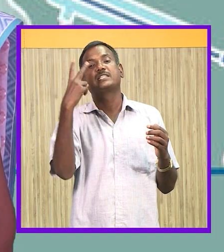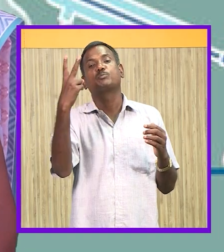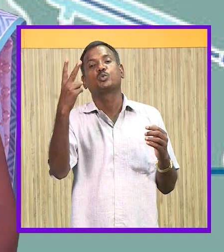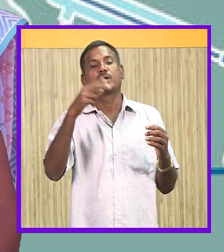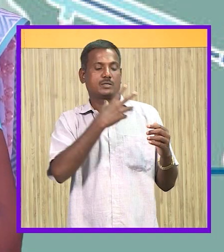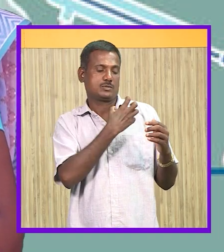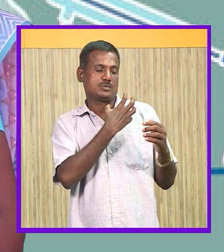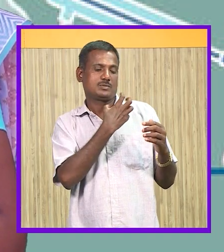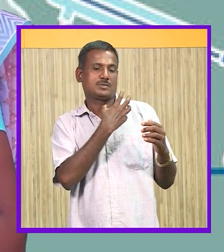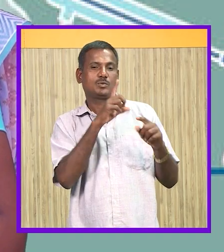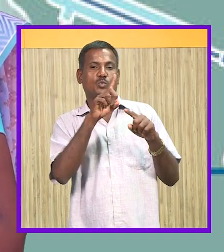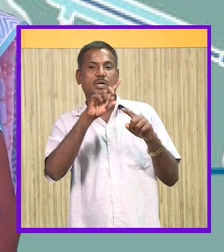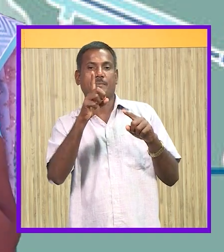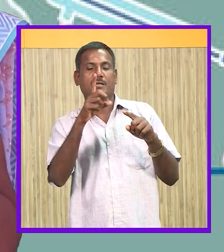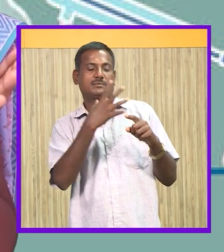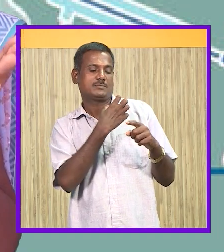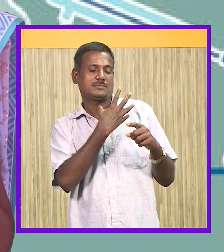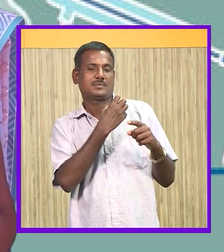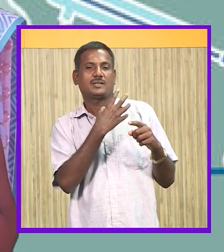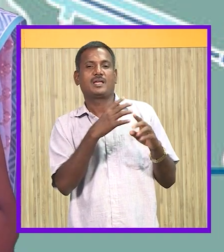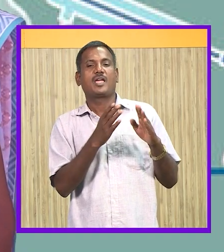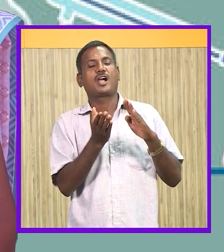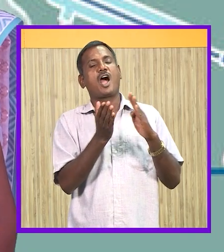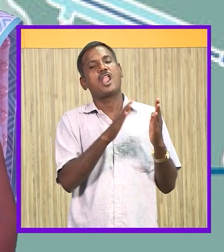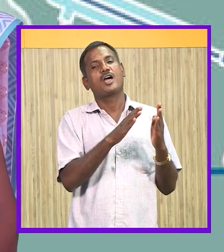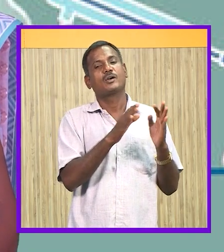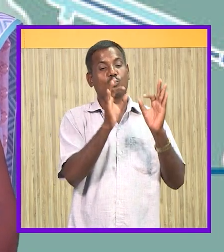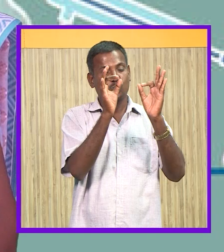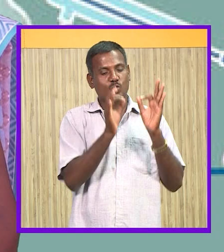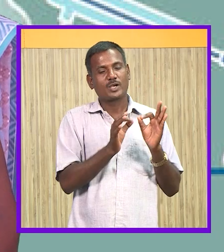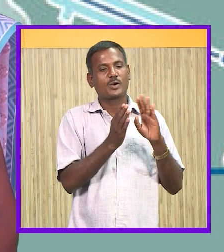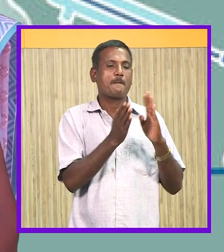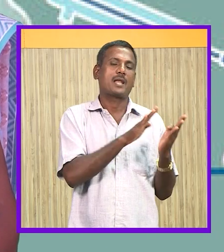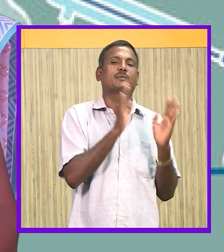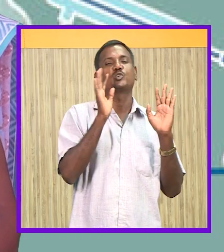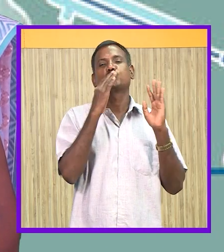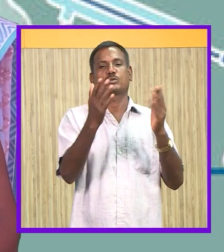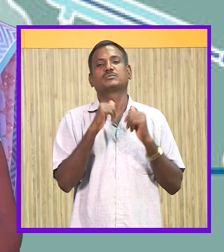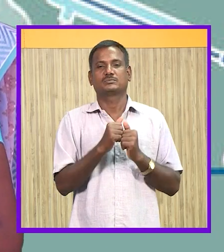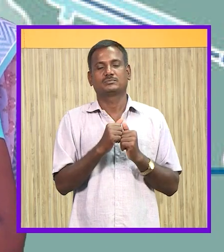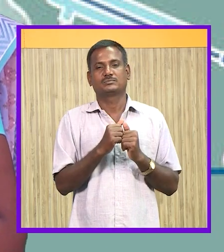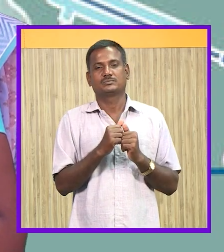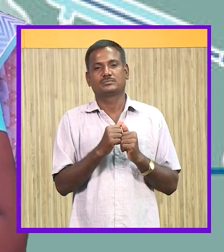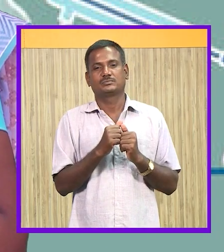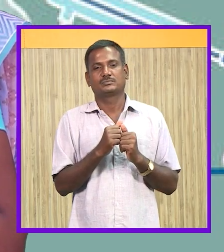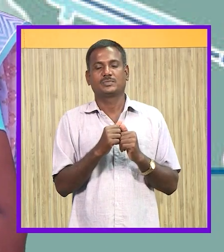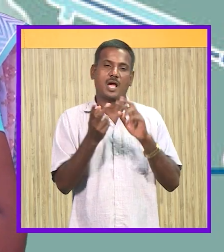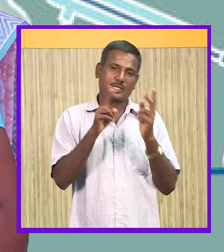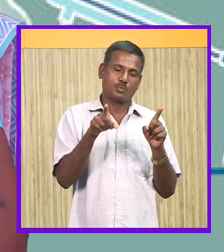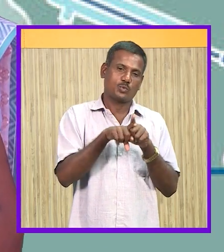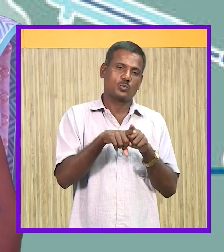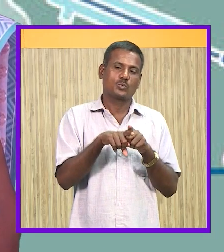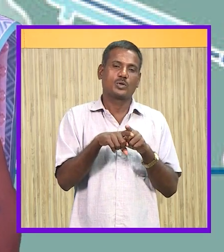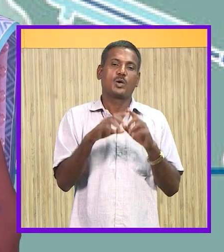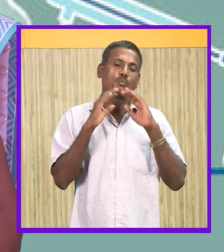72 முறை துடிக்கும்னு கேள்விப்பட்டிருக்கோம் இல்லையா? எனவே இதையும் அப்ராக்சிமேட்டா நம்ம என்ன செய்யலாம், கால ஒழுங்கு மாற்றம்னு எடுத்துக்கலாம். அதே